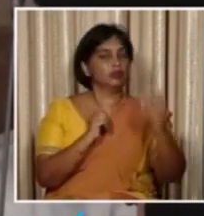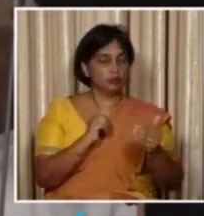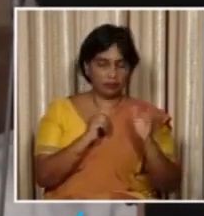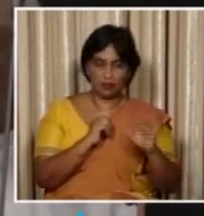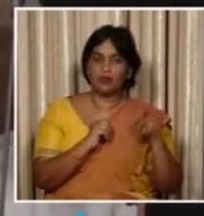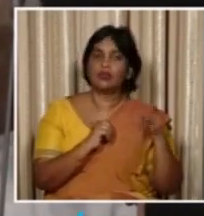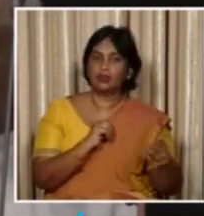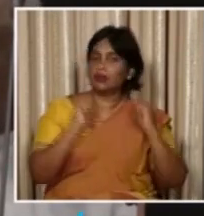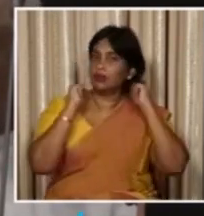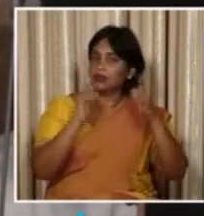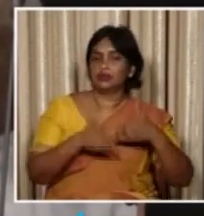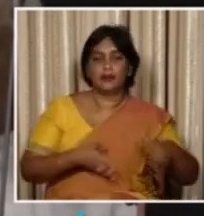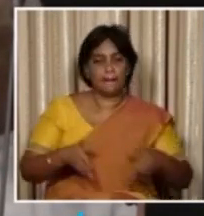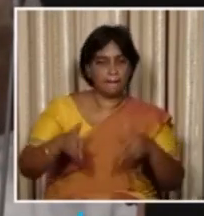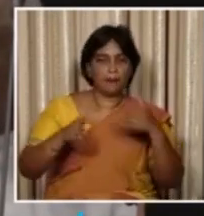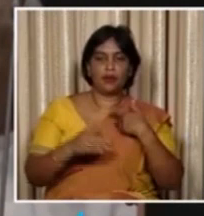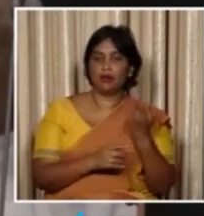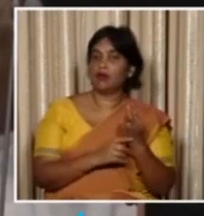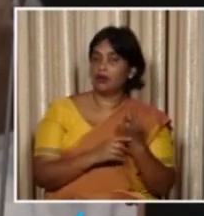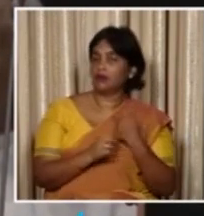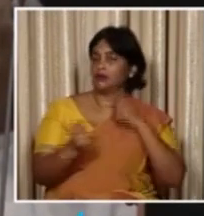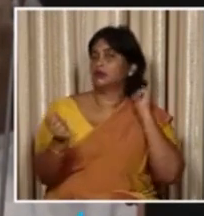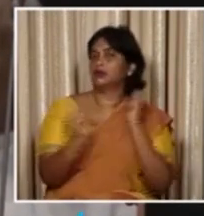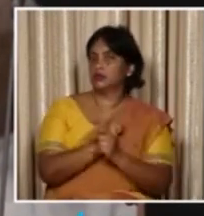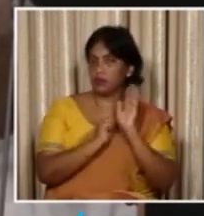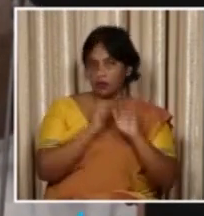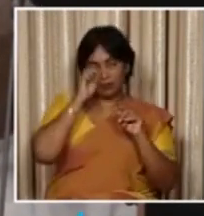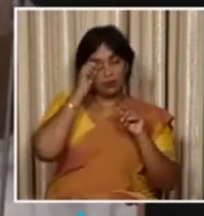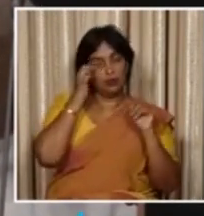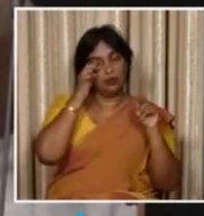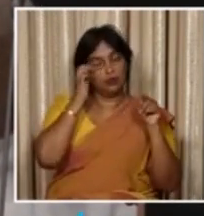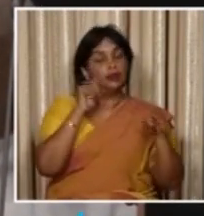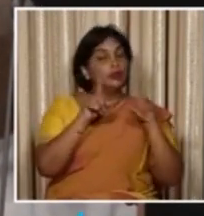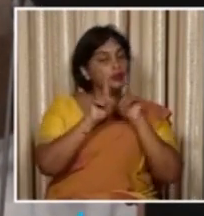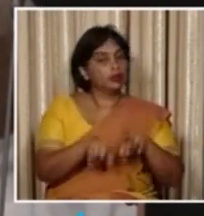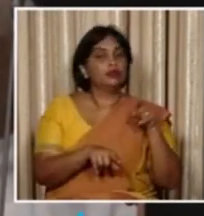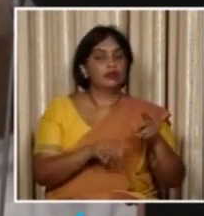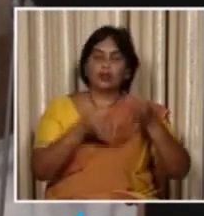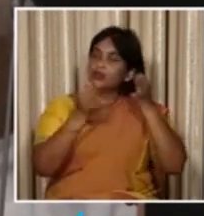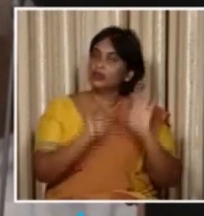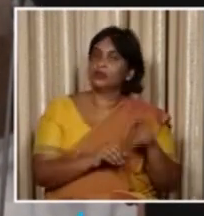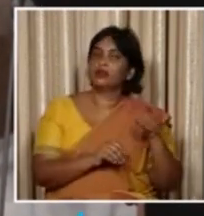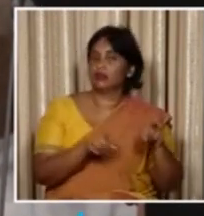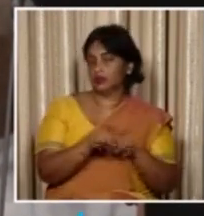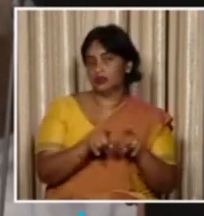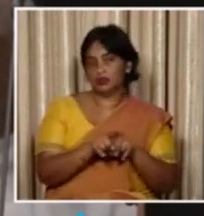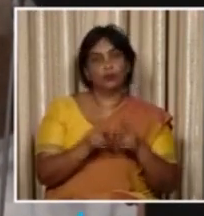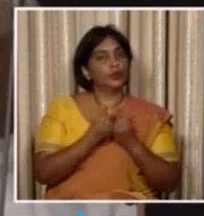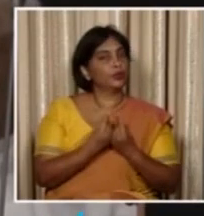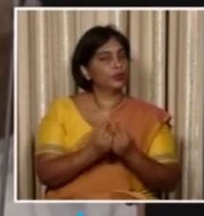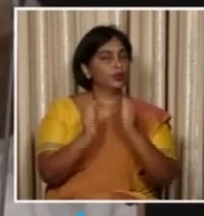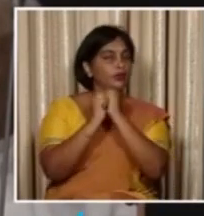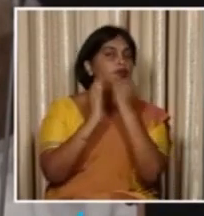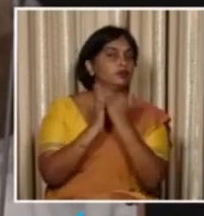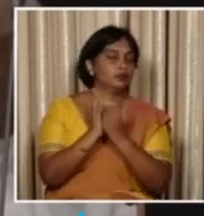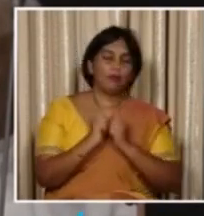ඔබට ගොස් තිරසර මාවතකට අපගේ ආර්ථිකය පරිවර්තනය කළ යුතුව තිබෙනවා. ඒ සඳහා විධිමත් හා කඩිනම්